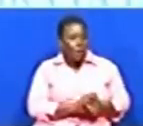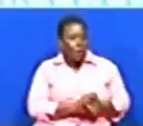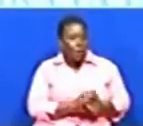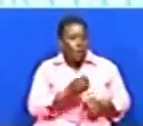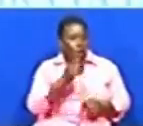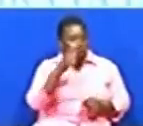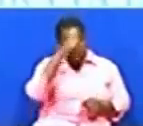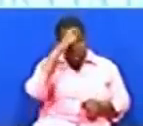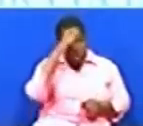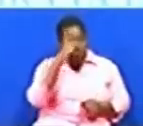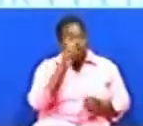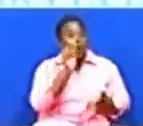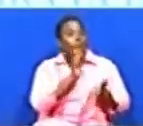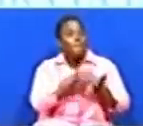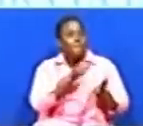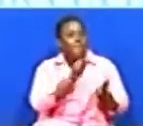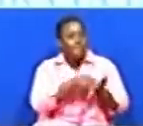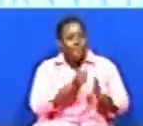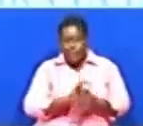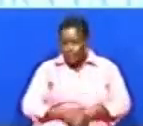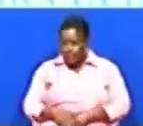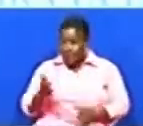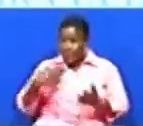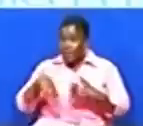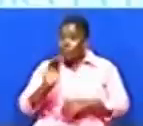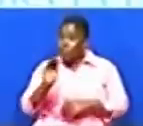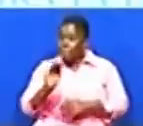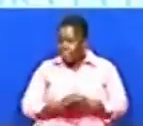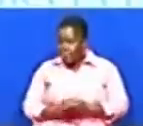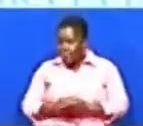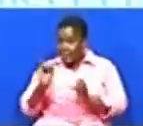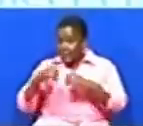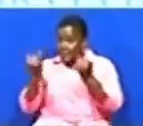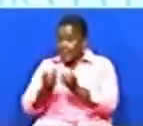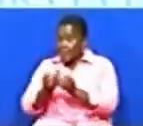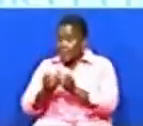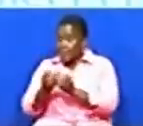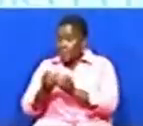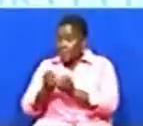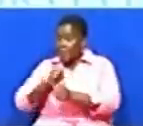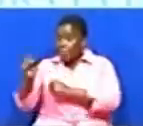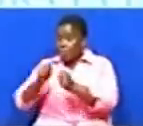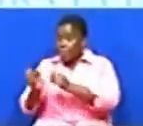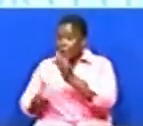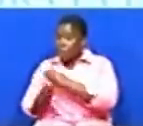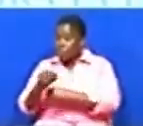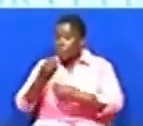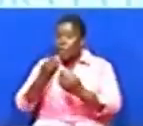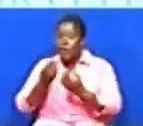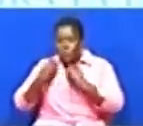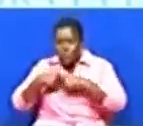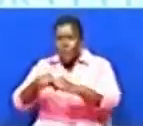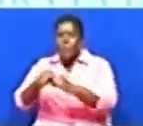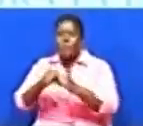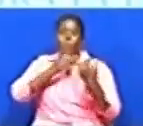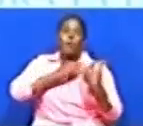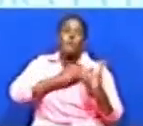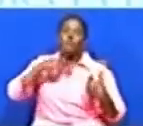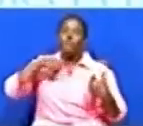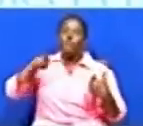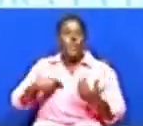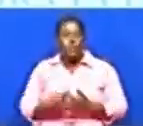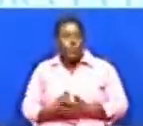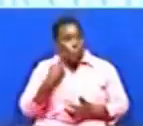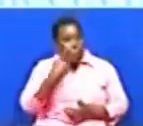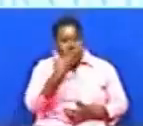sheria. Ninapenda kutoa msisitizo kwamba taasisi ya kuzuia na kupambana na rushwa tutatekeleza wajibu wetu bila ya